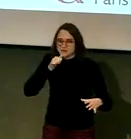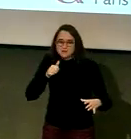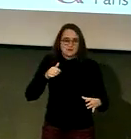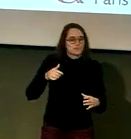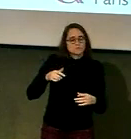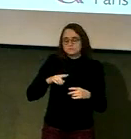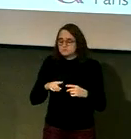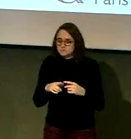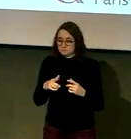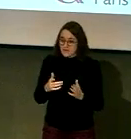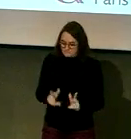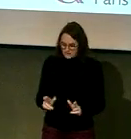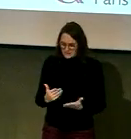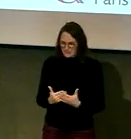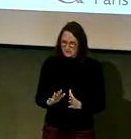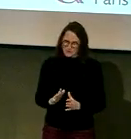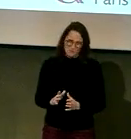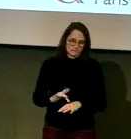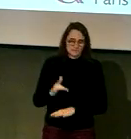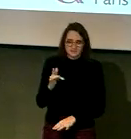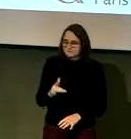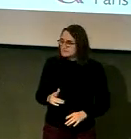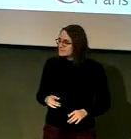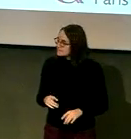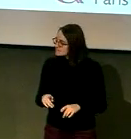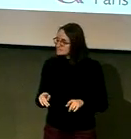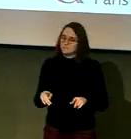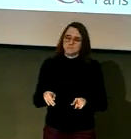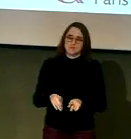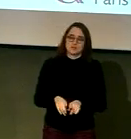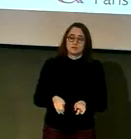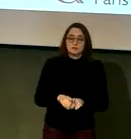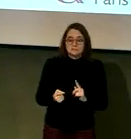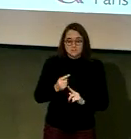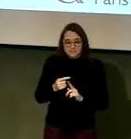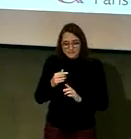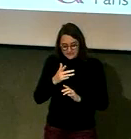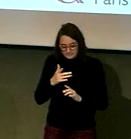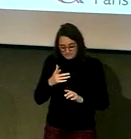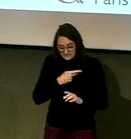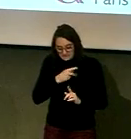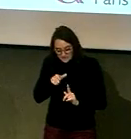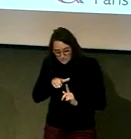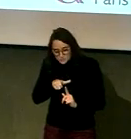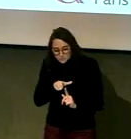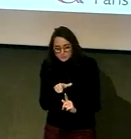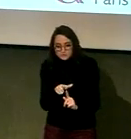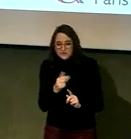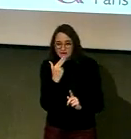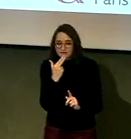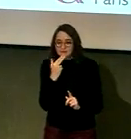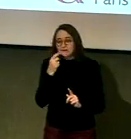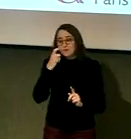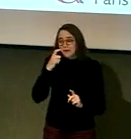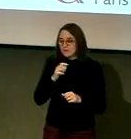contexte. Qualité d'information dans les suivis médicaux. On voit dans les témoignages que les femmes elles